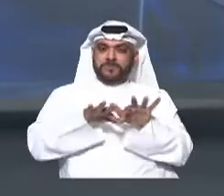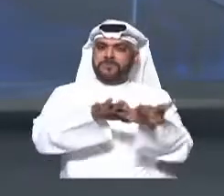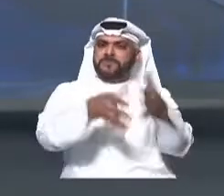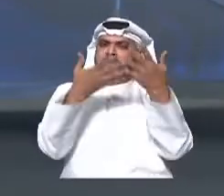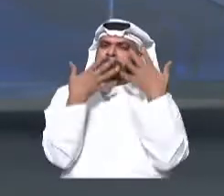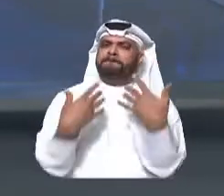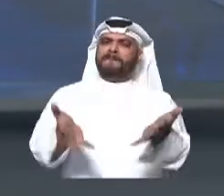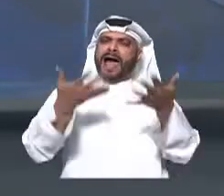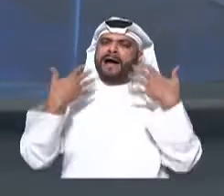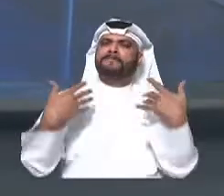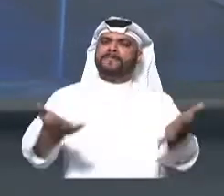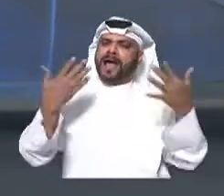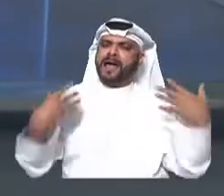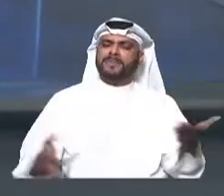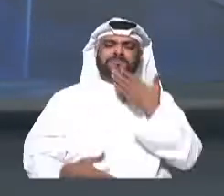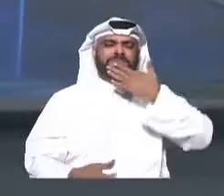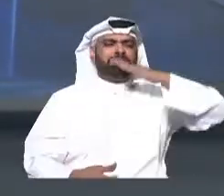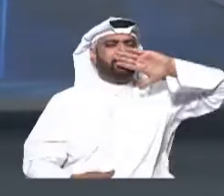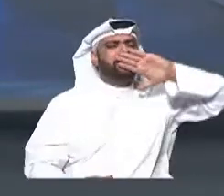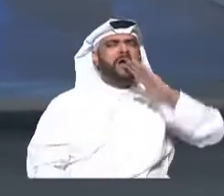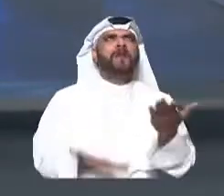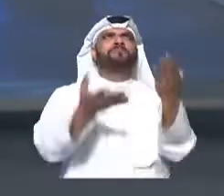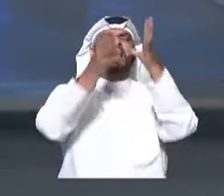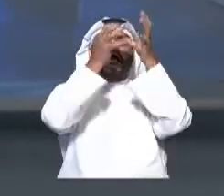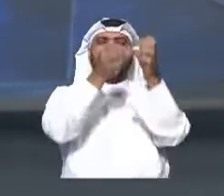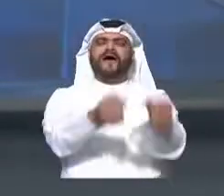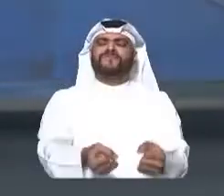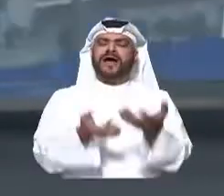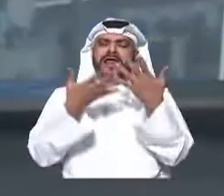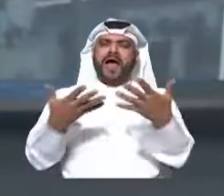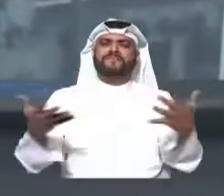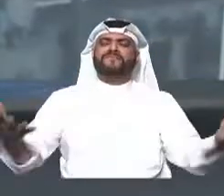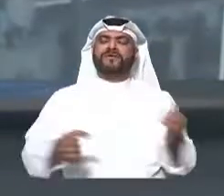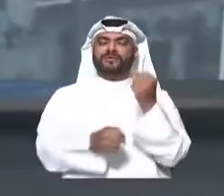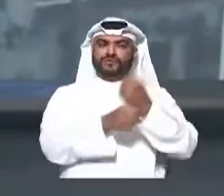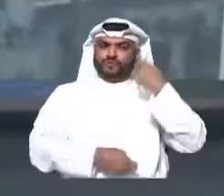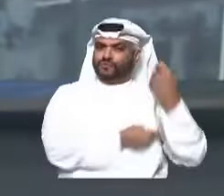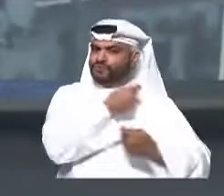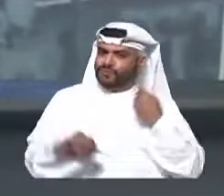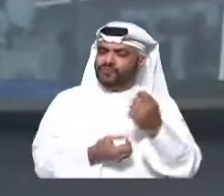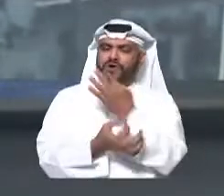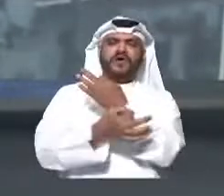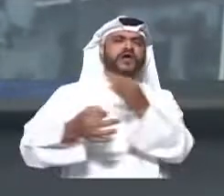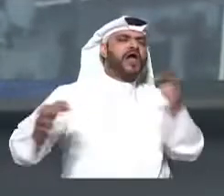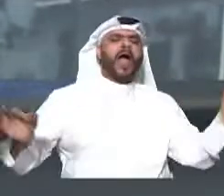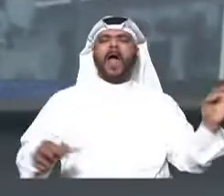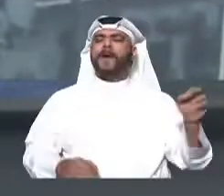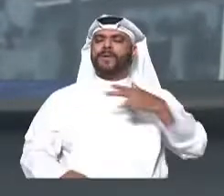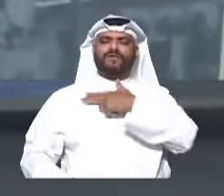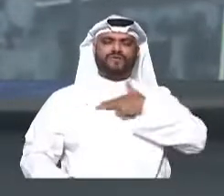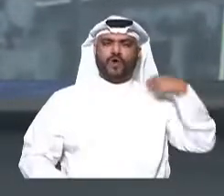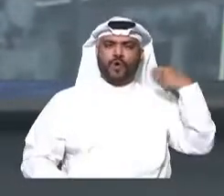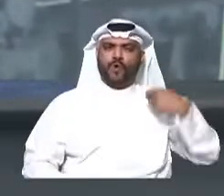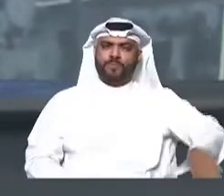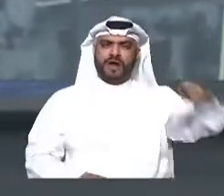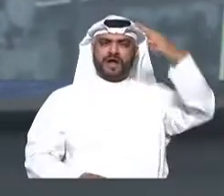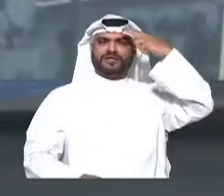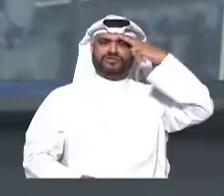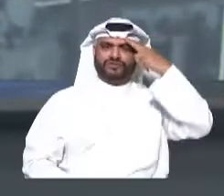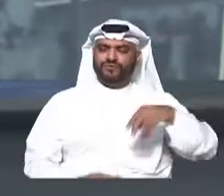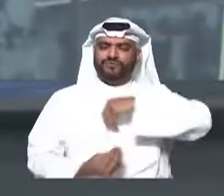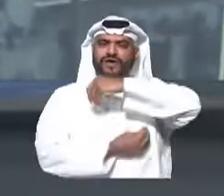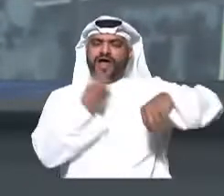بيت الله الحرام بالإنسيابية وسط جهود مكثفة تبذلها مختلف الجهات المعنية بشؤون